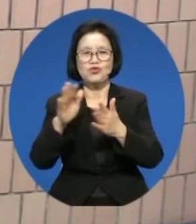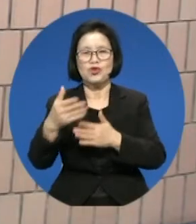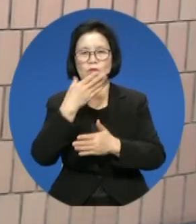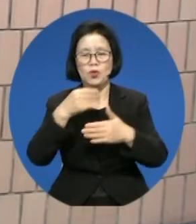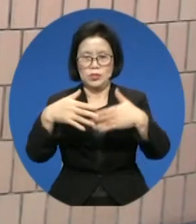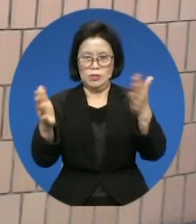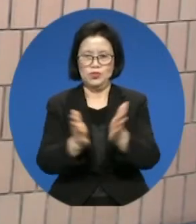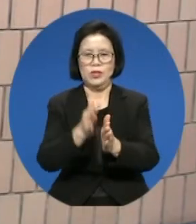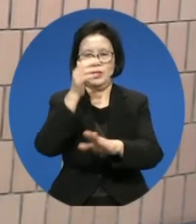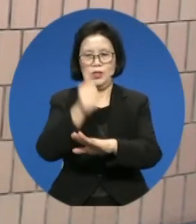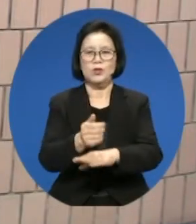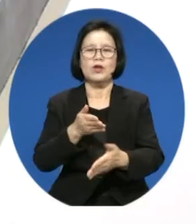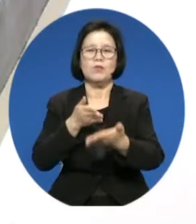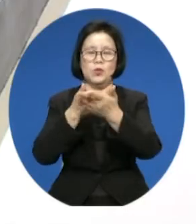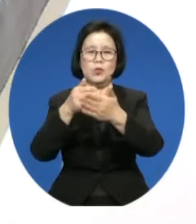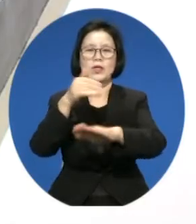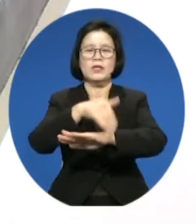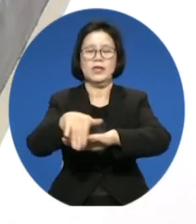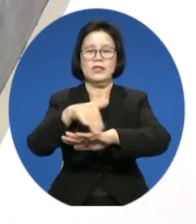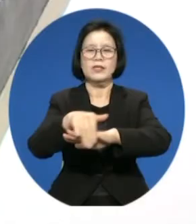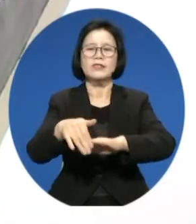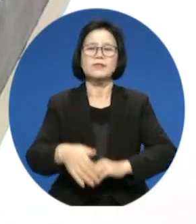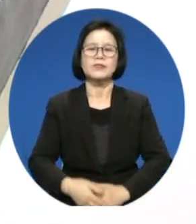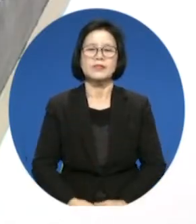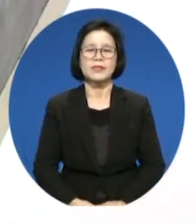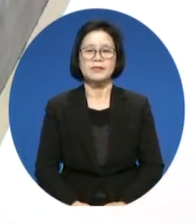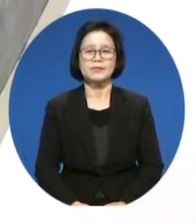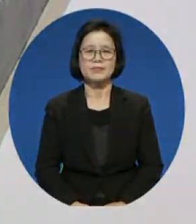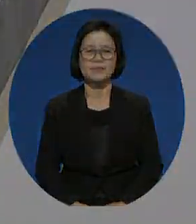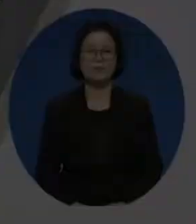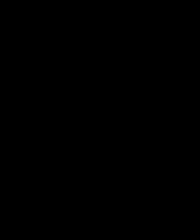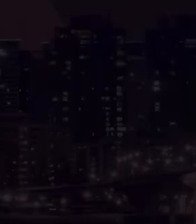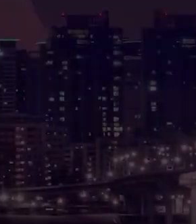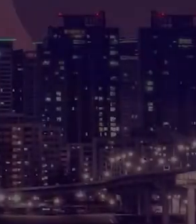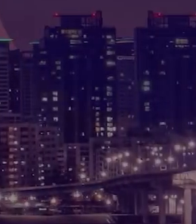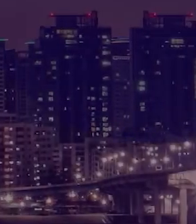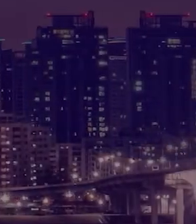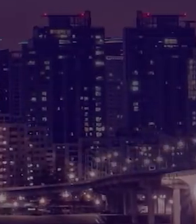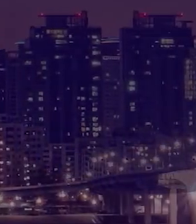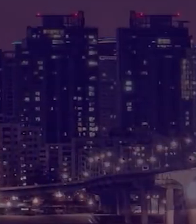결과를 보고할 예정입니다 obs 뉴스 100 소민 입니다